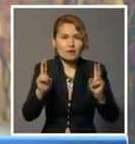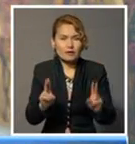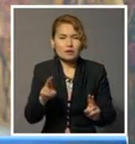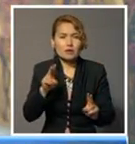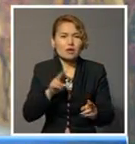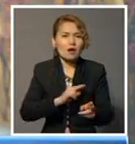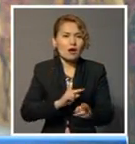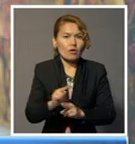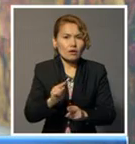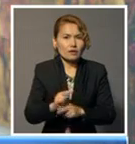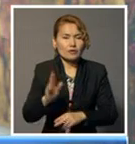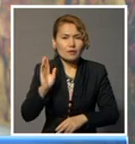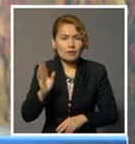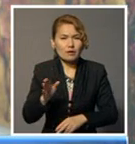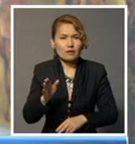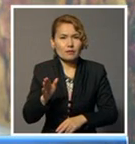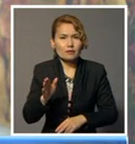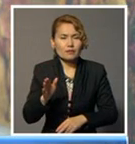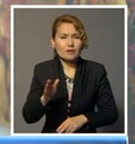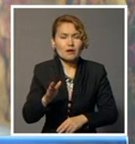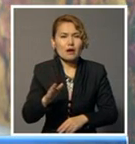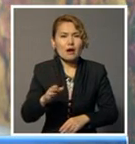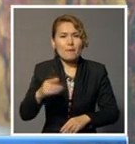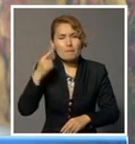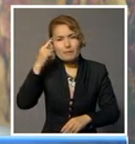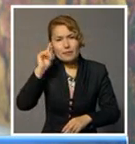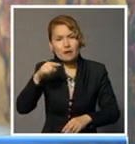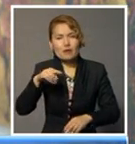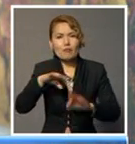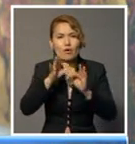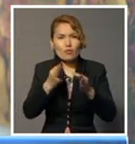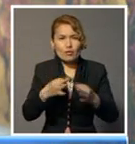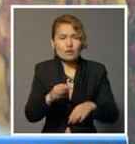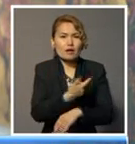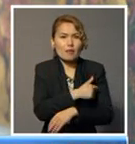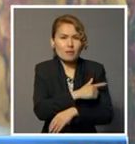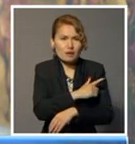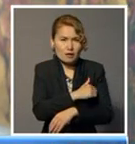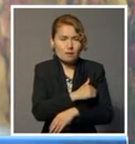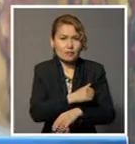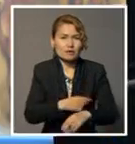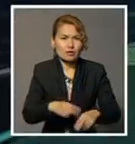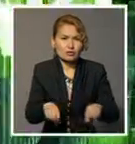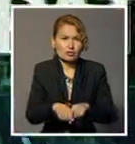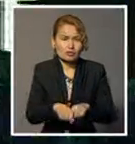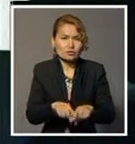А негізінен мынау білім, өнер және медицина мамандықтары бойынша бұрынғыдай конкурспен өткізіледі.